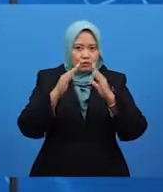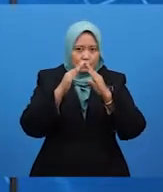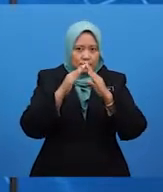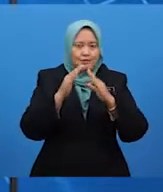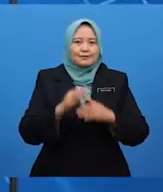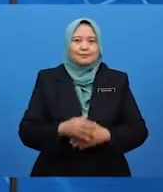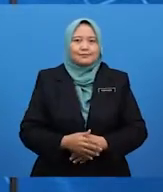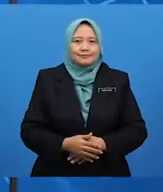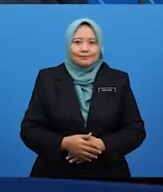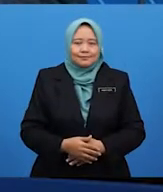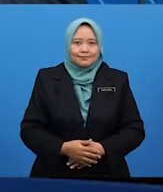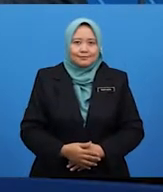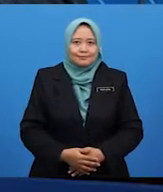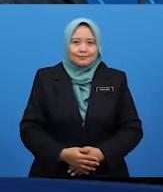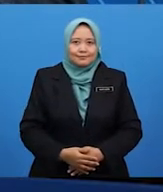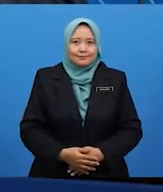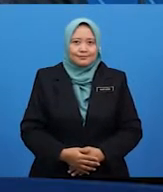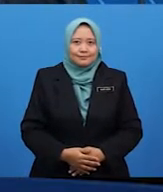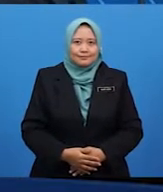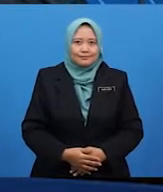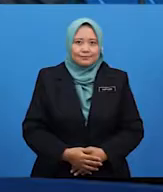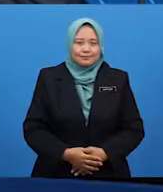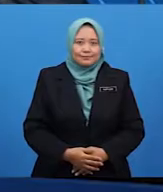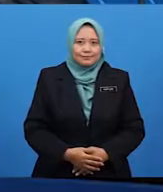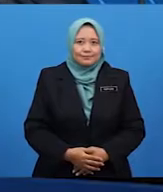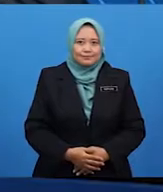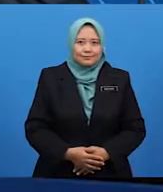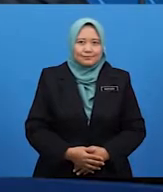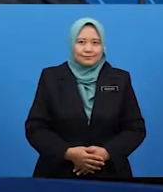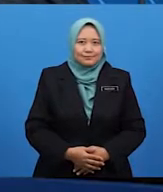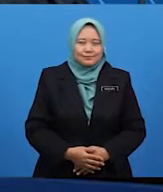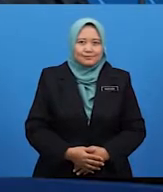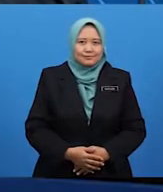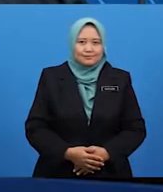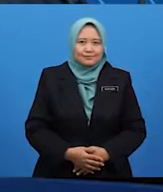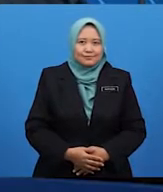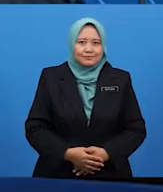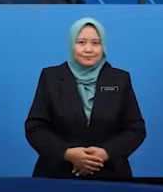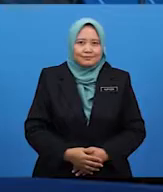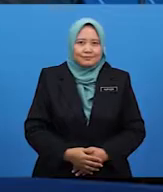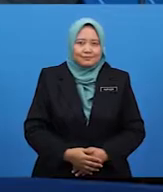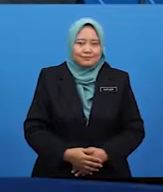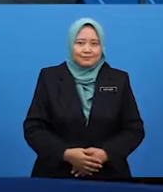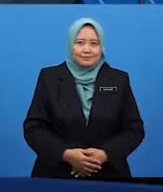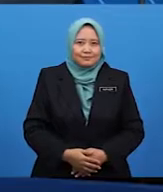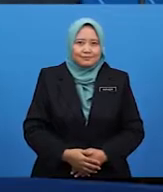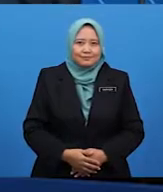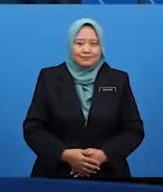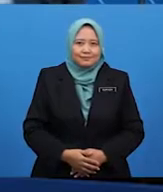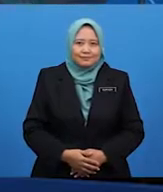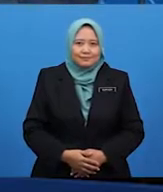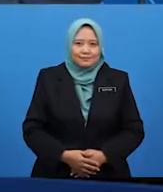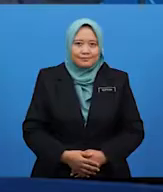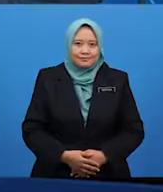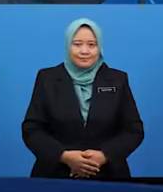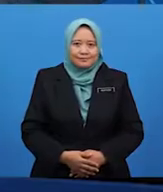harmoni. Macam kita duduk sekarang, kalau kita guna, saya rasa guna sofa, agak santak kedudukan kita, ya, Cikgu Don dan Cikgu Wan. Ya,